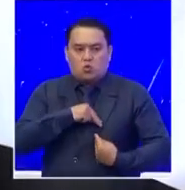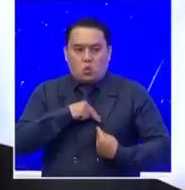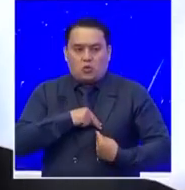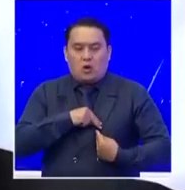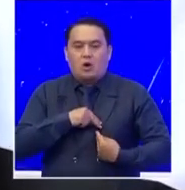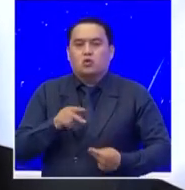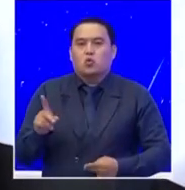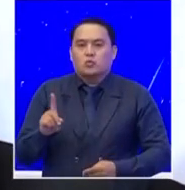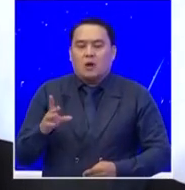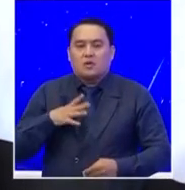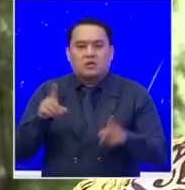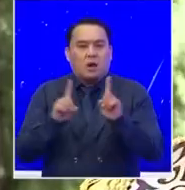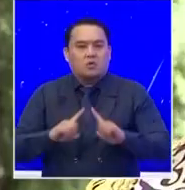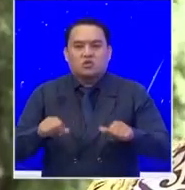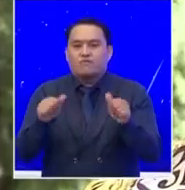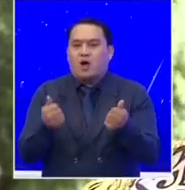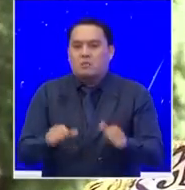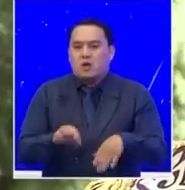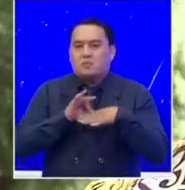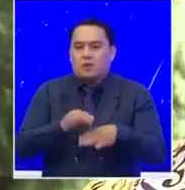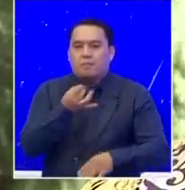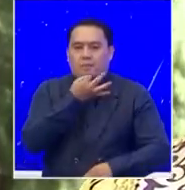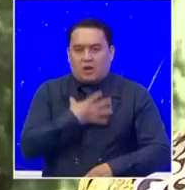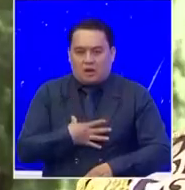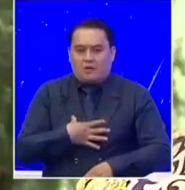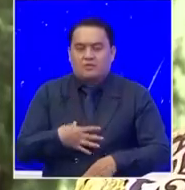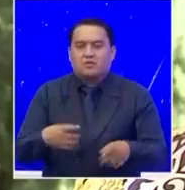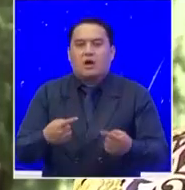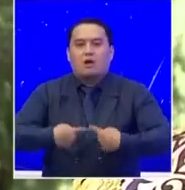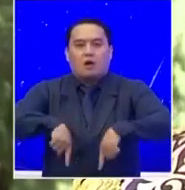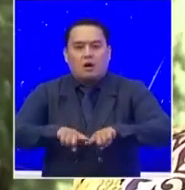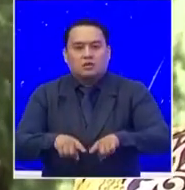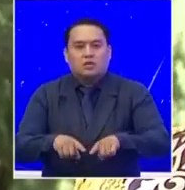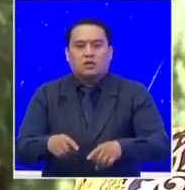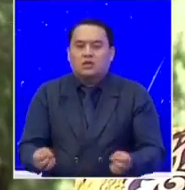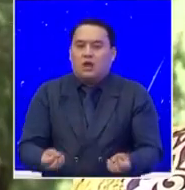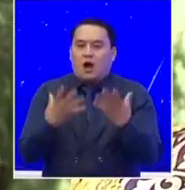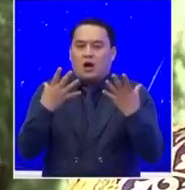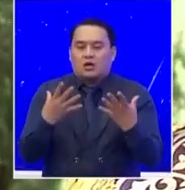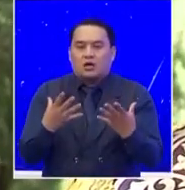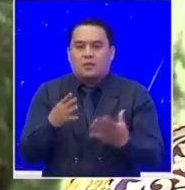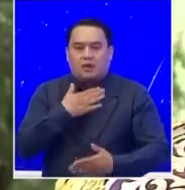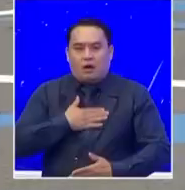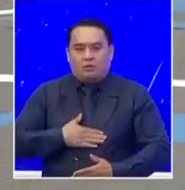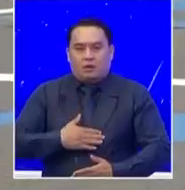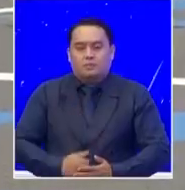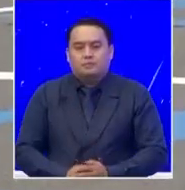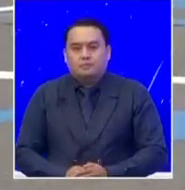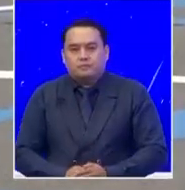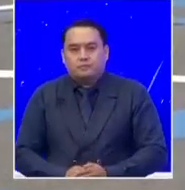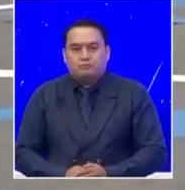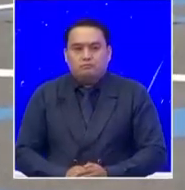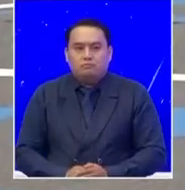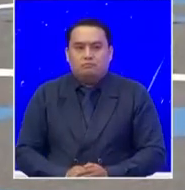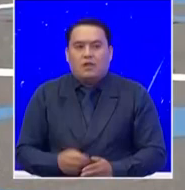Хоть и линейка прошла в необычном формате, нам все понравилось, ведь она прошла очень ярко и красочно. В